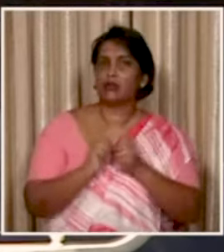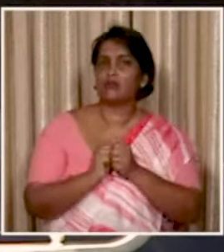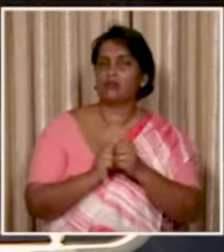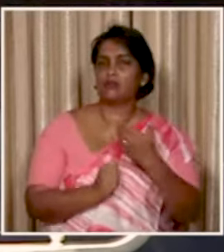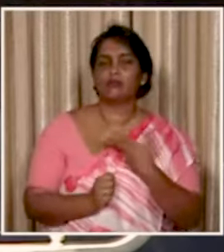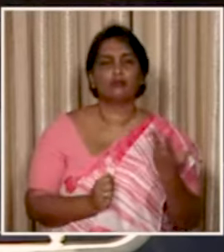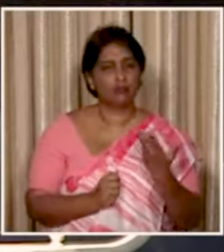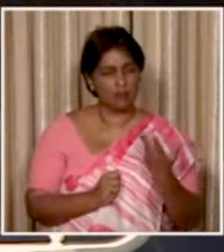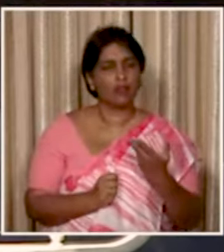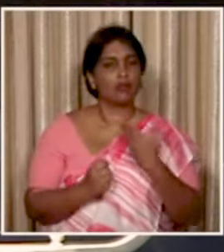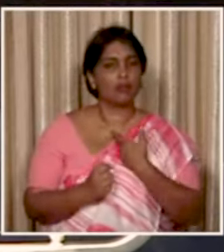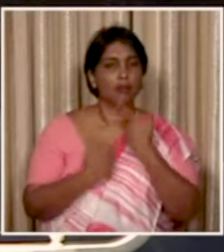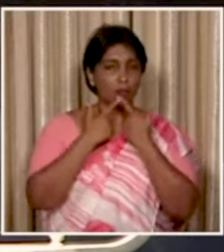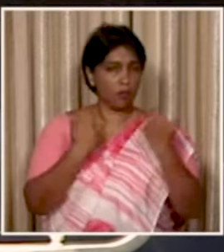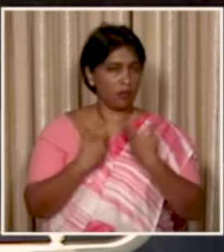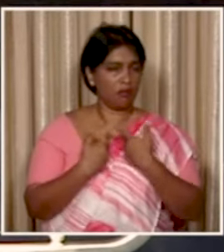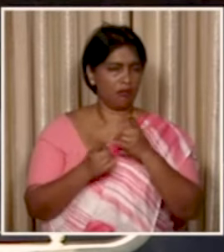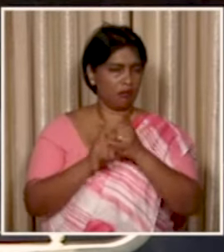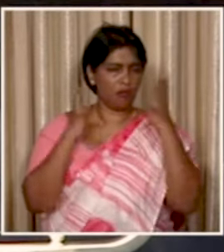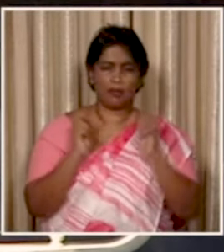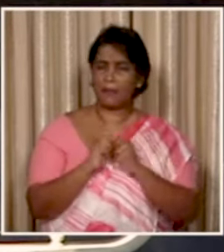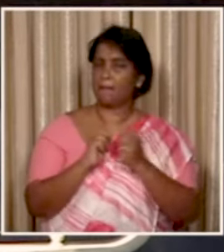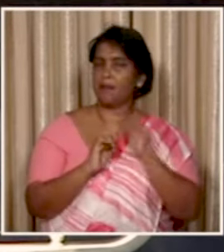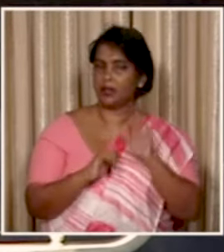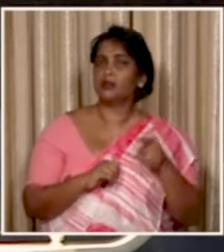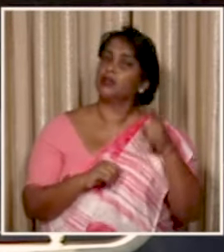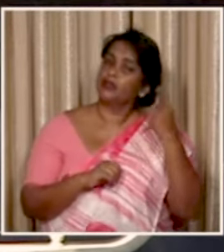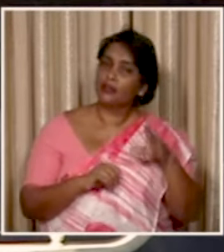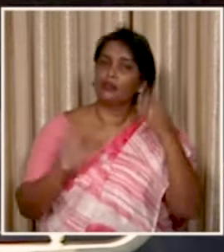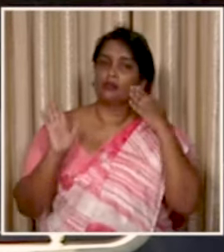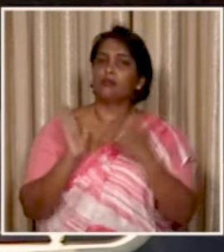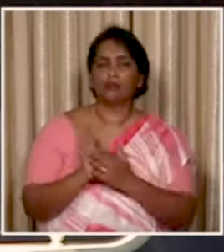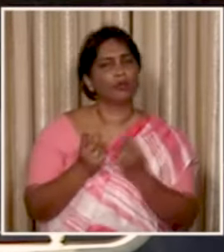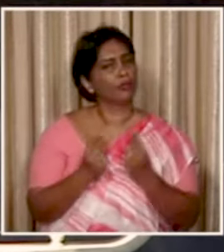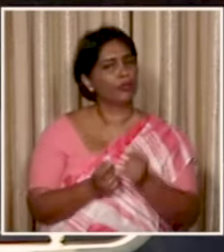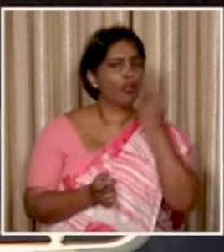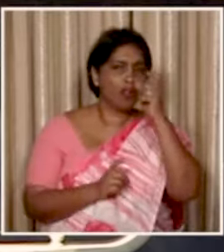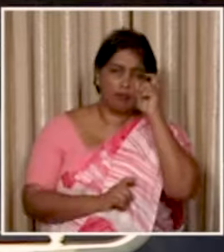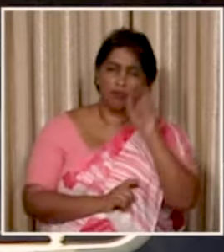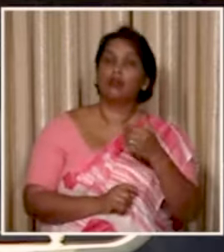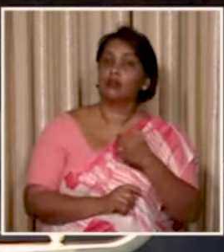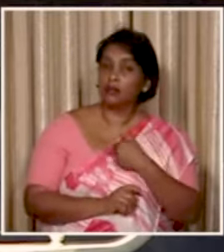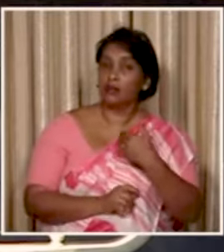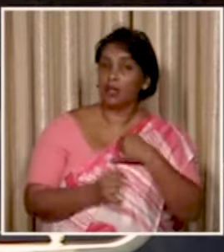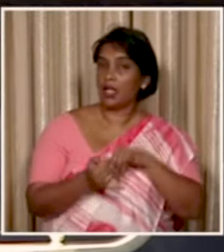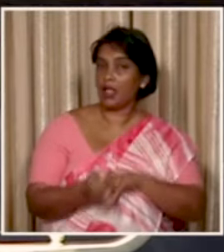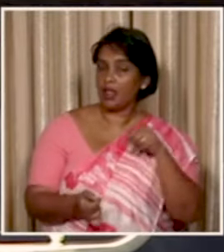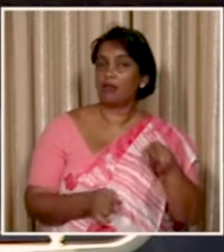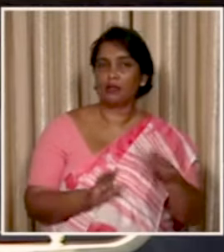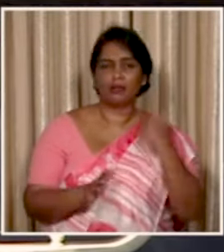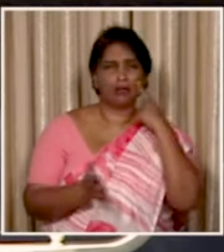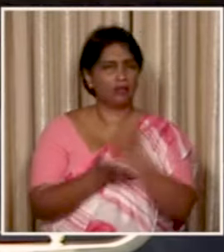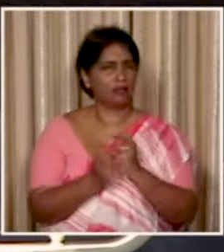அபகீர்த்தி ஏற்பட்டுள்ளது. மேற்படி சம்பவங்கள் தொடர்பில் உரிய விசாரணைகளை மேற்கொண்டு எனது செயலாளருக்கும் ஏற்பட்ட அபகீர்த்திக்கு இழப்பீடு